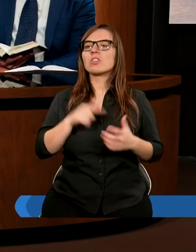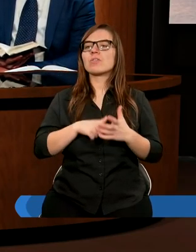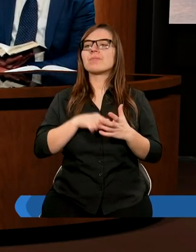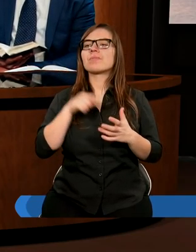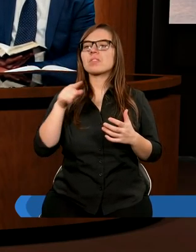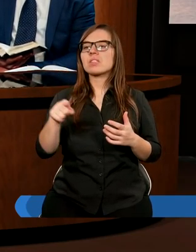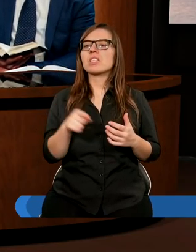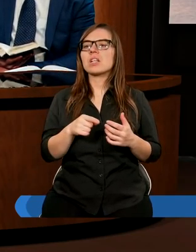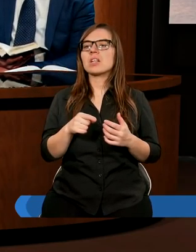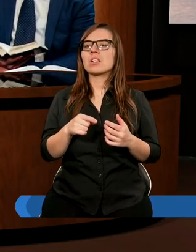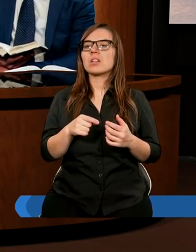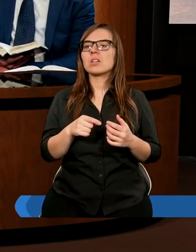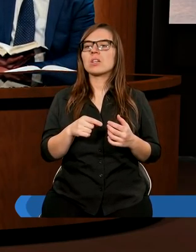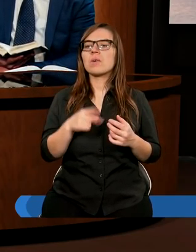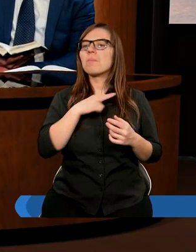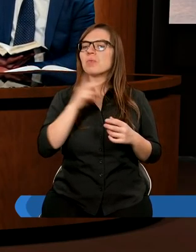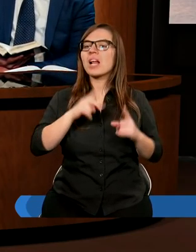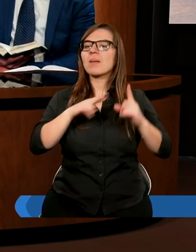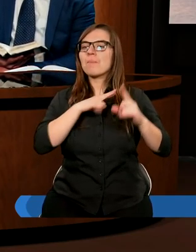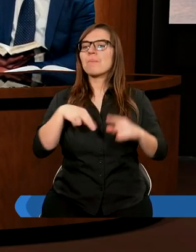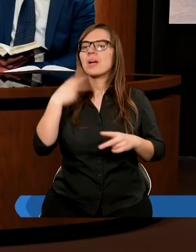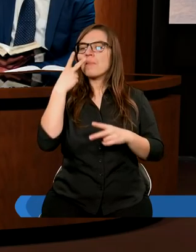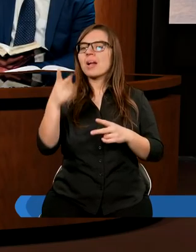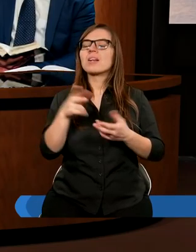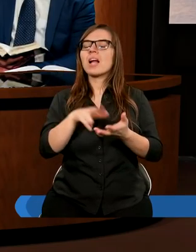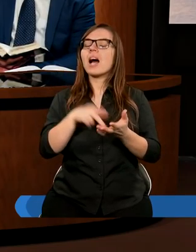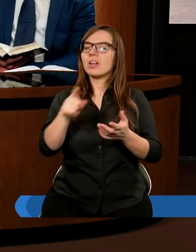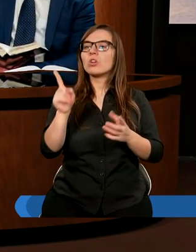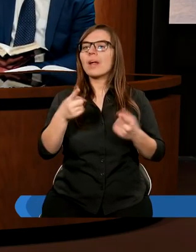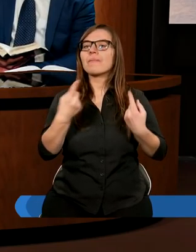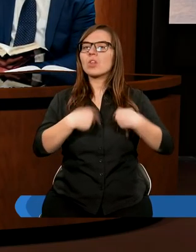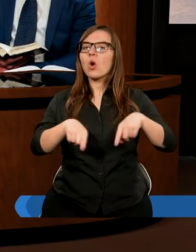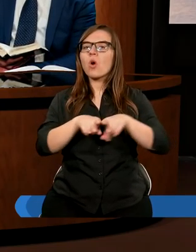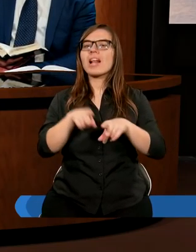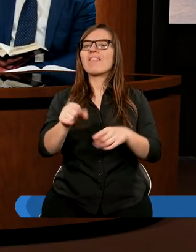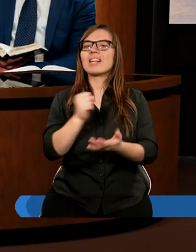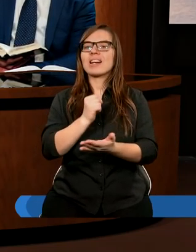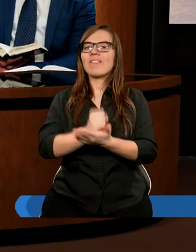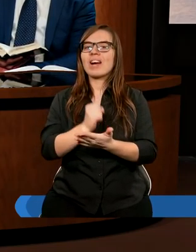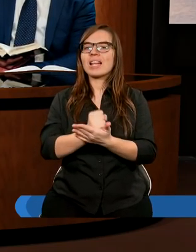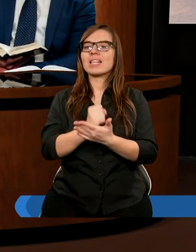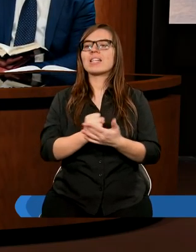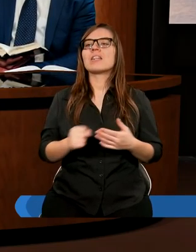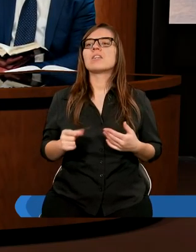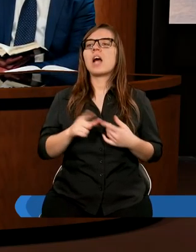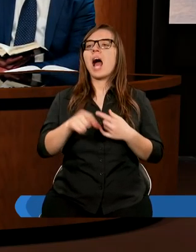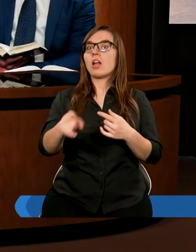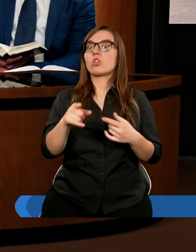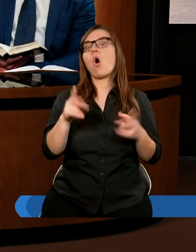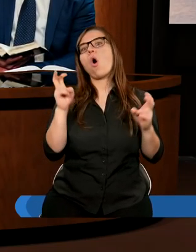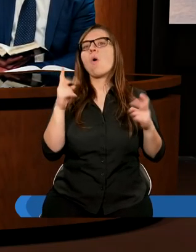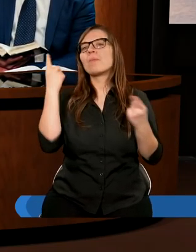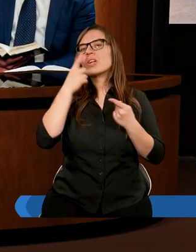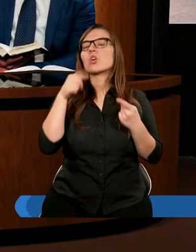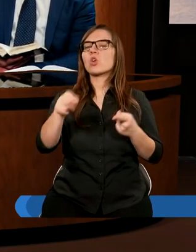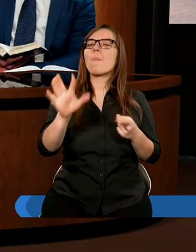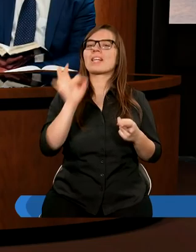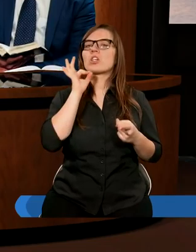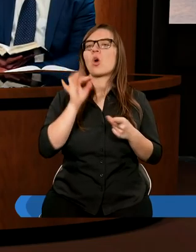że czasami właśnie dokładnie tak samo my patrzymy na te rzeczy, które są wokół nas, prawda? Które nagle patrzymy i mówimy, ale to będzie dobre dla mnie, prawda?